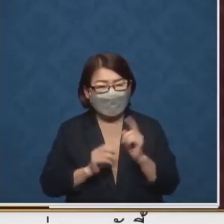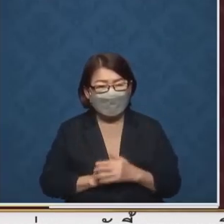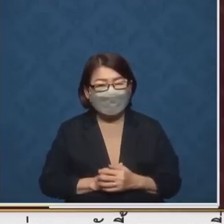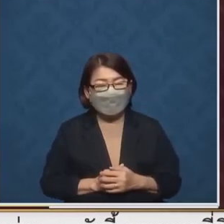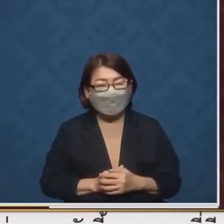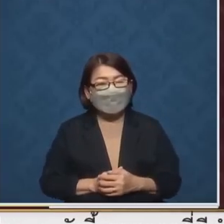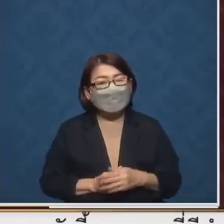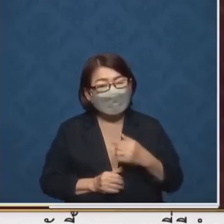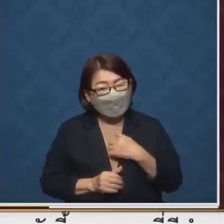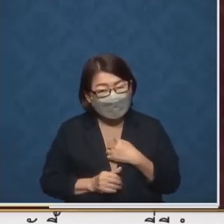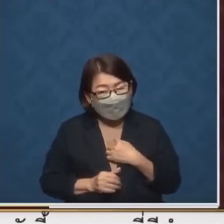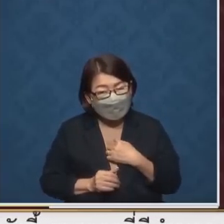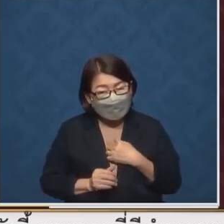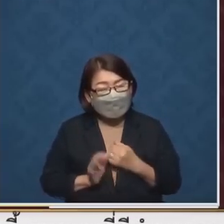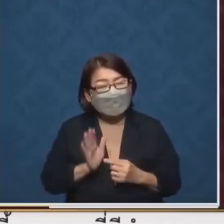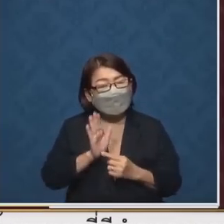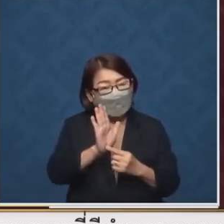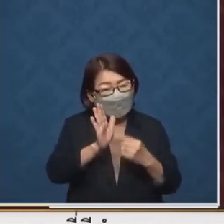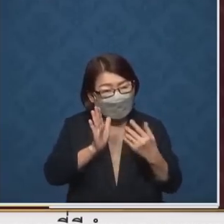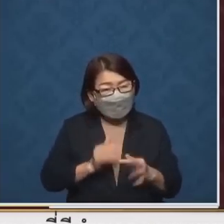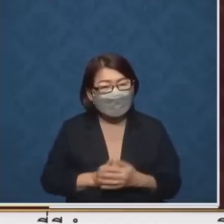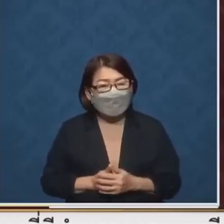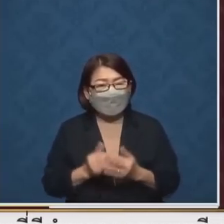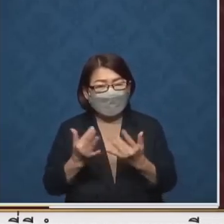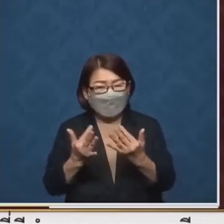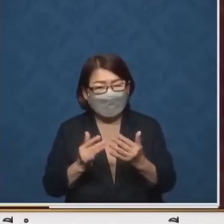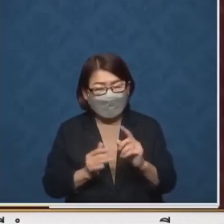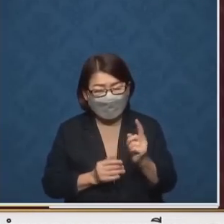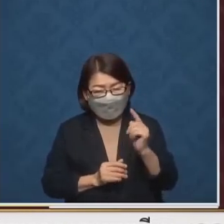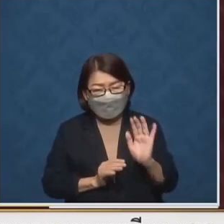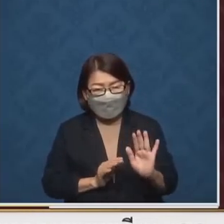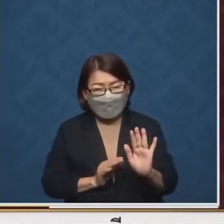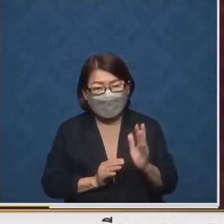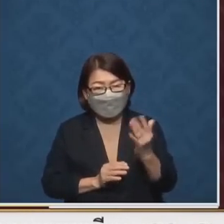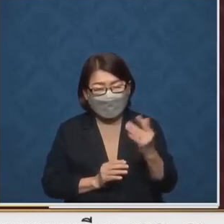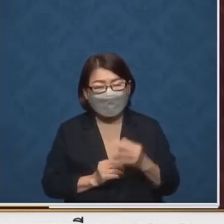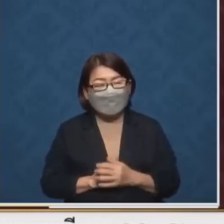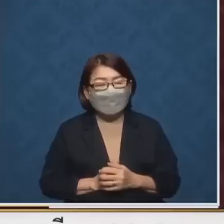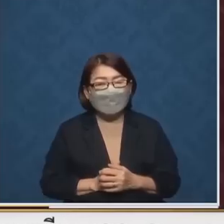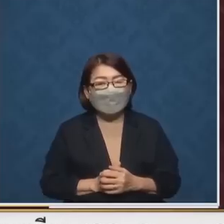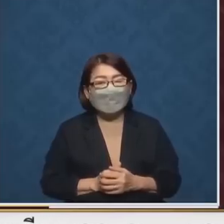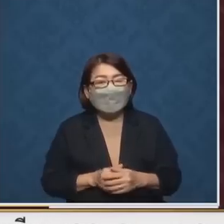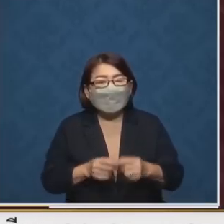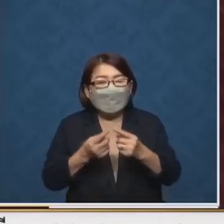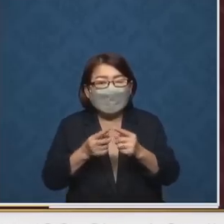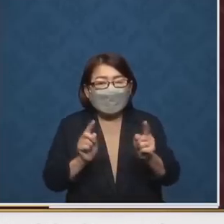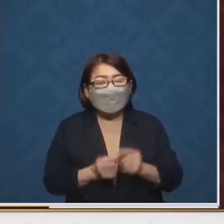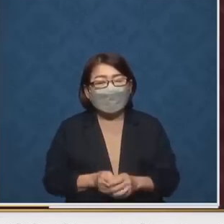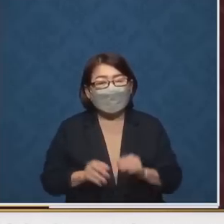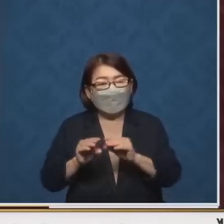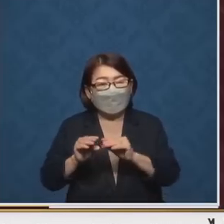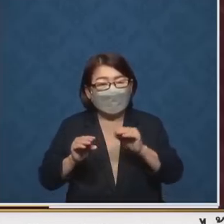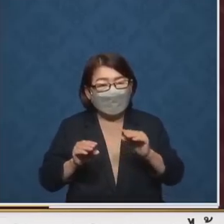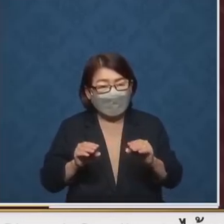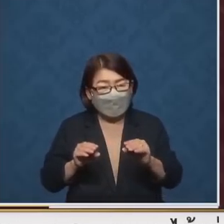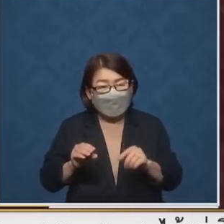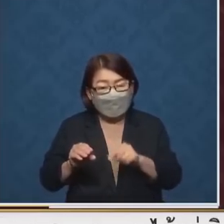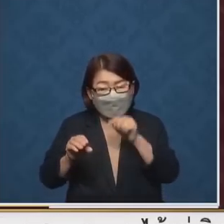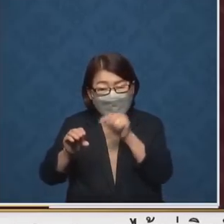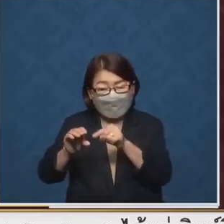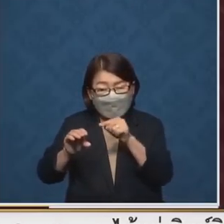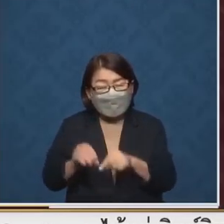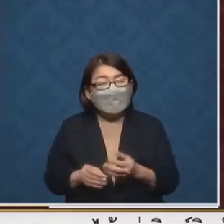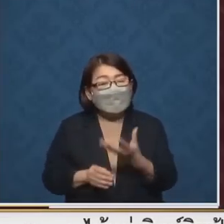ผมเสนอแล้วให้วงเงินเด๋ยไปดูอกแผนหนงยังไม่ถึงแต่ปากฏว่าท่านแ่งเงินออกมา 9,55,